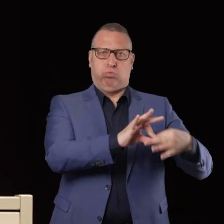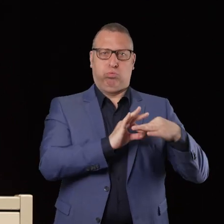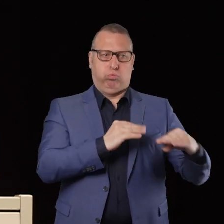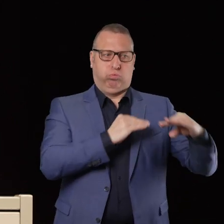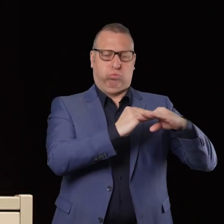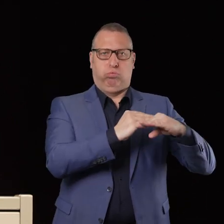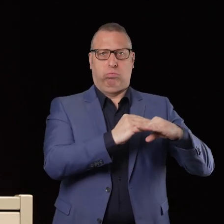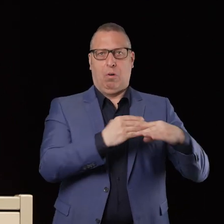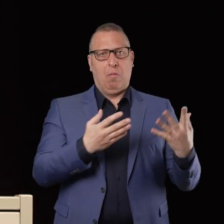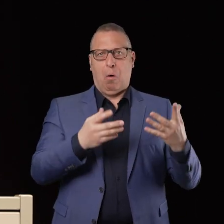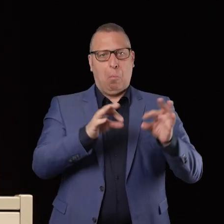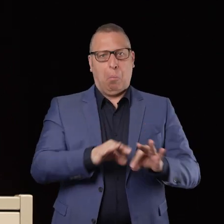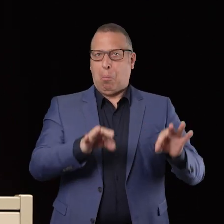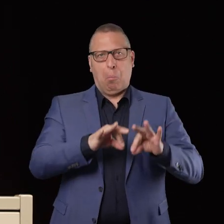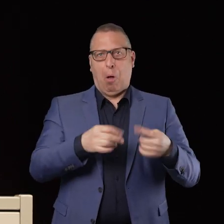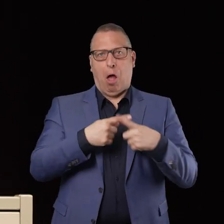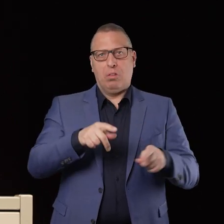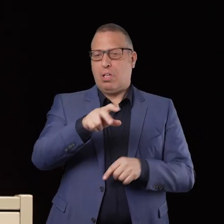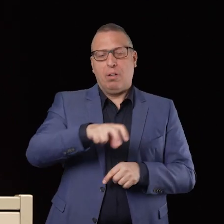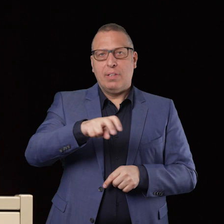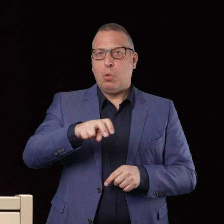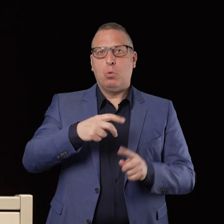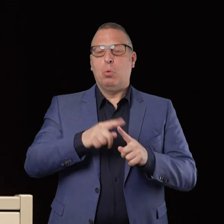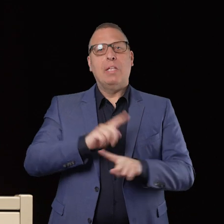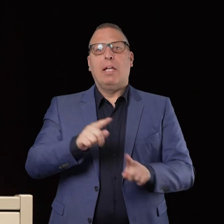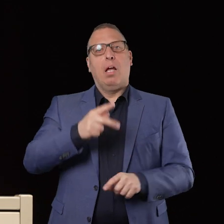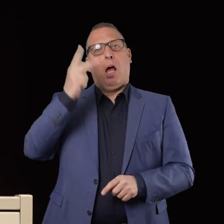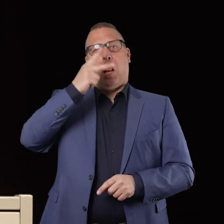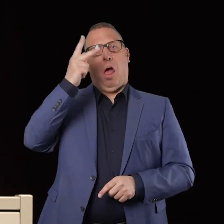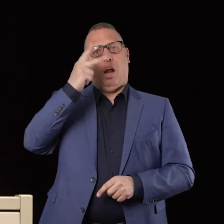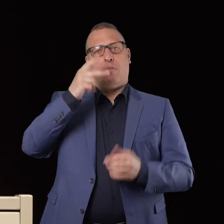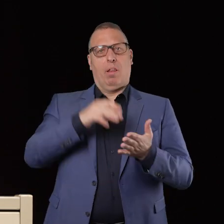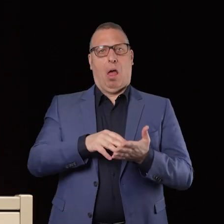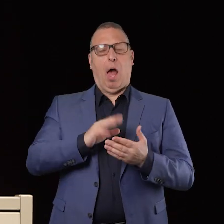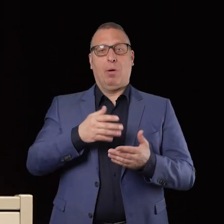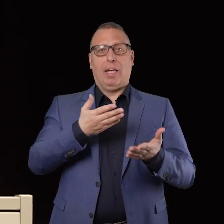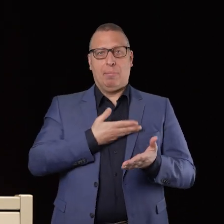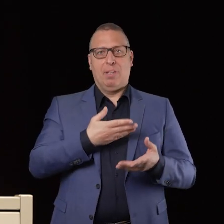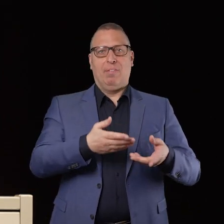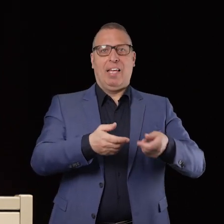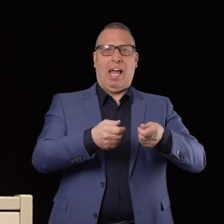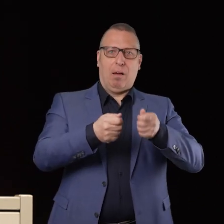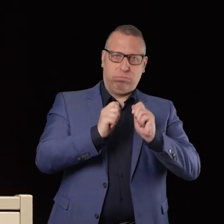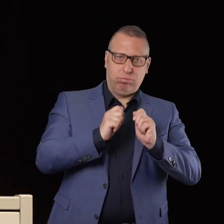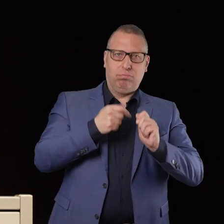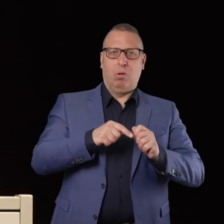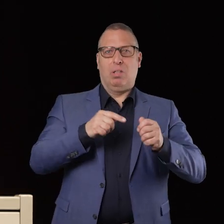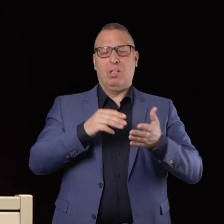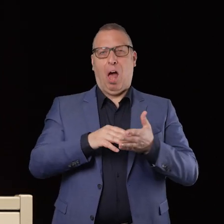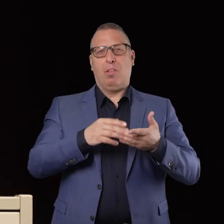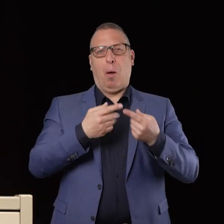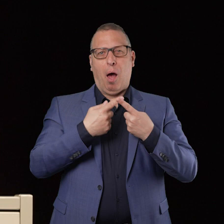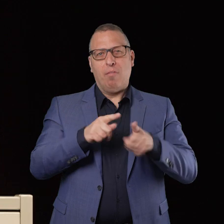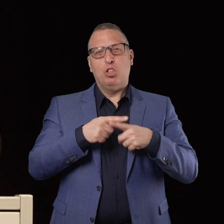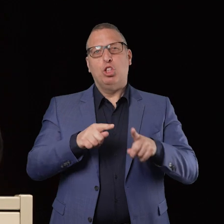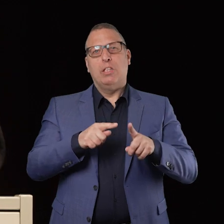die seinesgleichen sucht und nicht selbstverständlich ist. Er bildet den Auftakt von rund